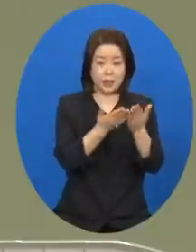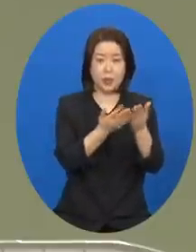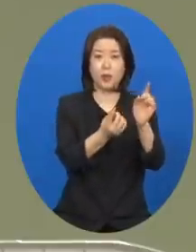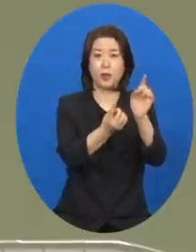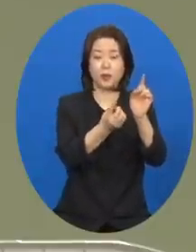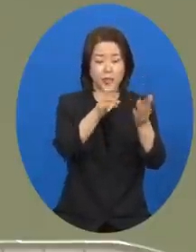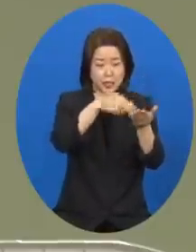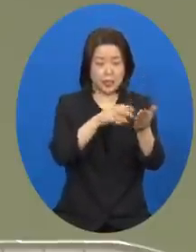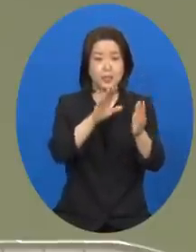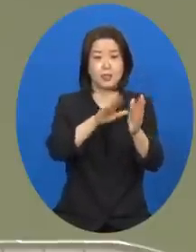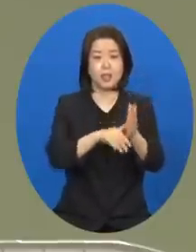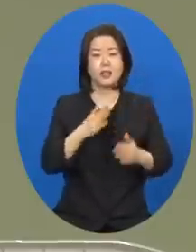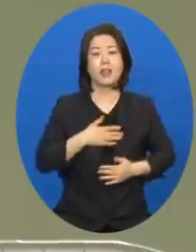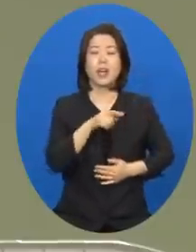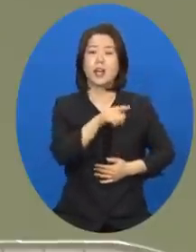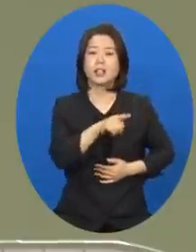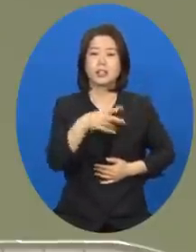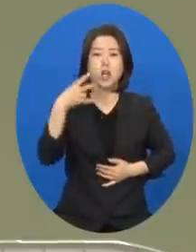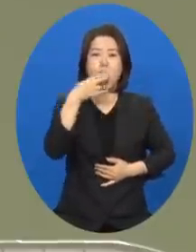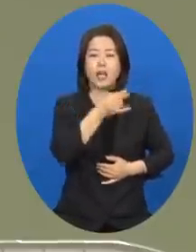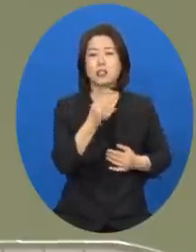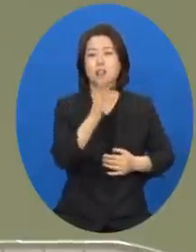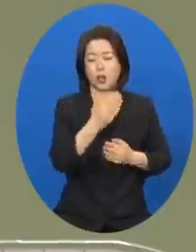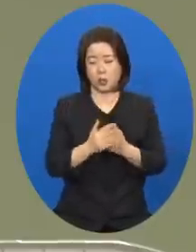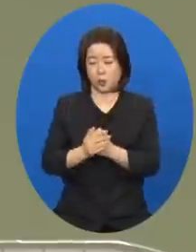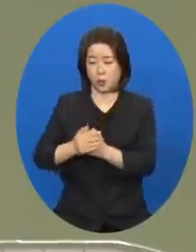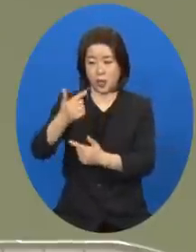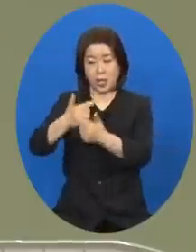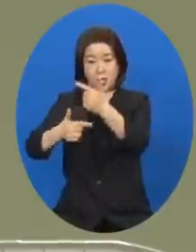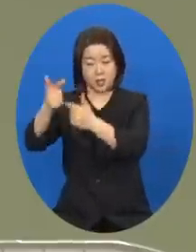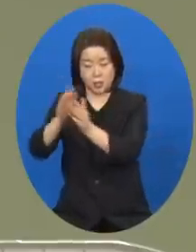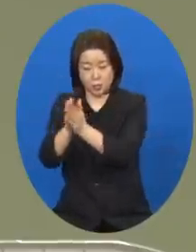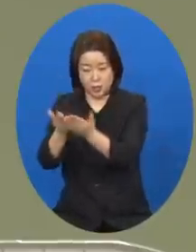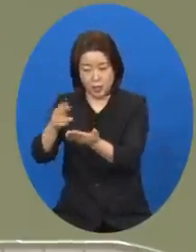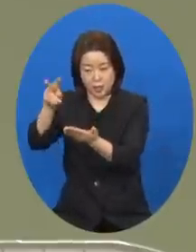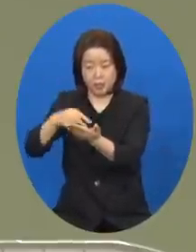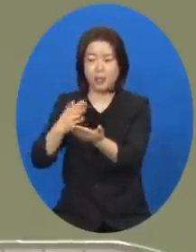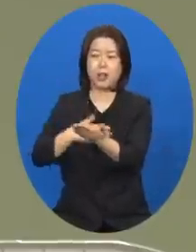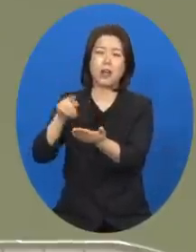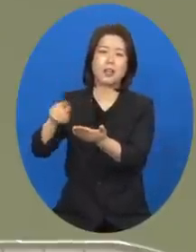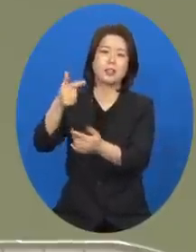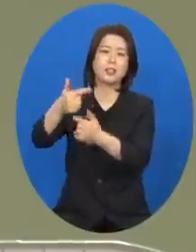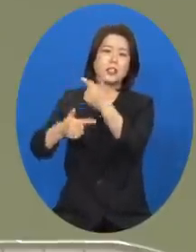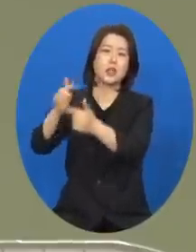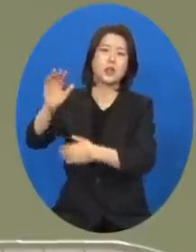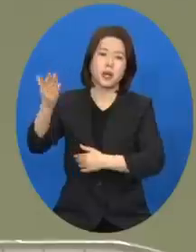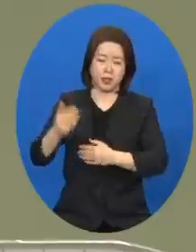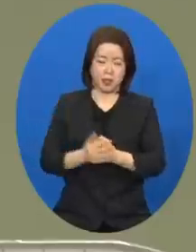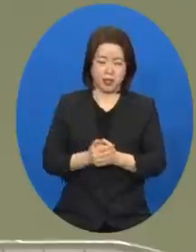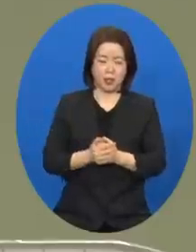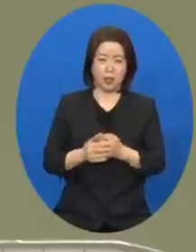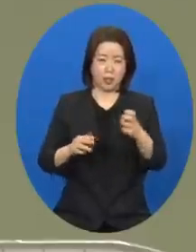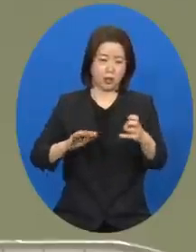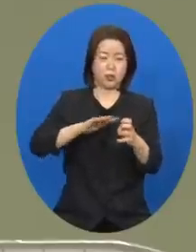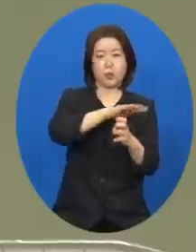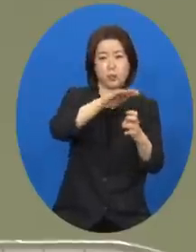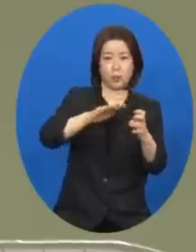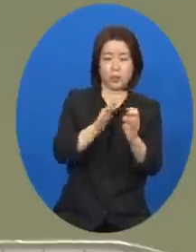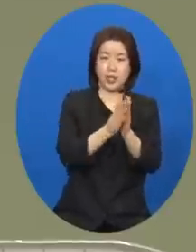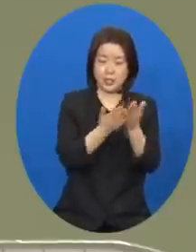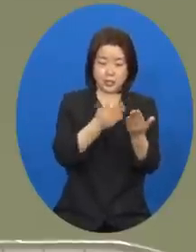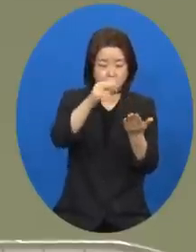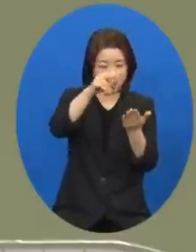에스더입니다. 느헤미야서를 읽을 때는 내가 느헤미야입니다. 호세아서를 읽을 때는